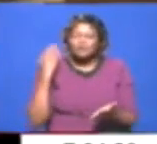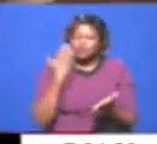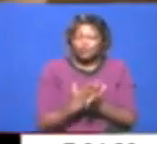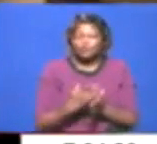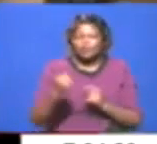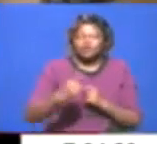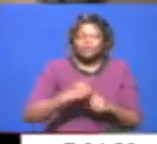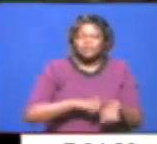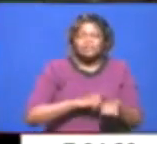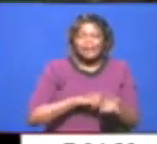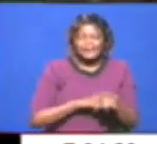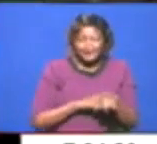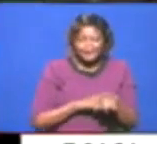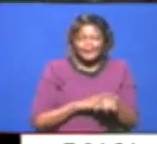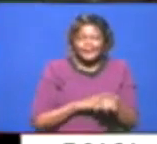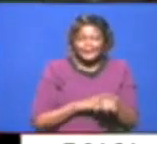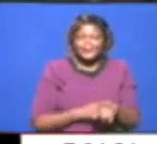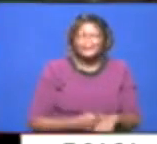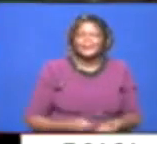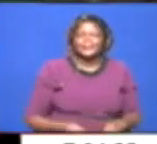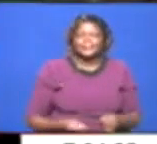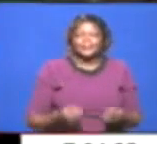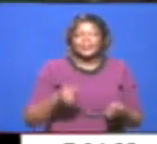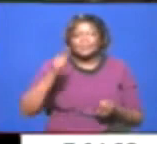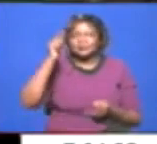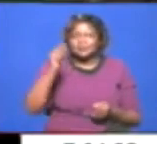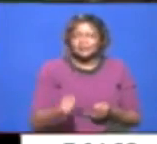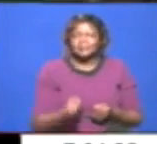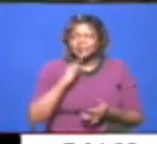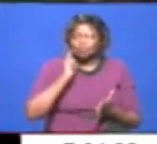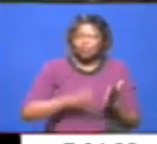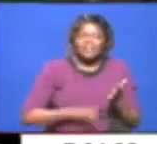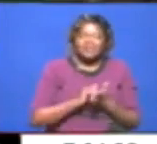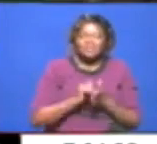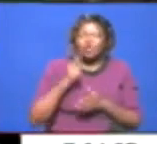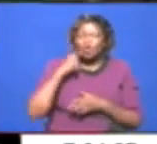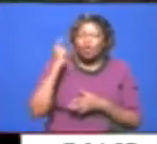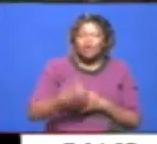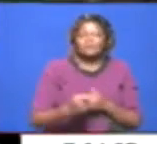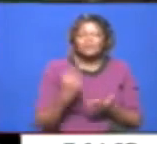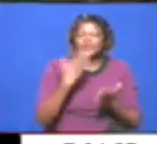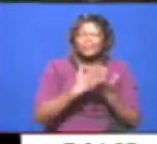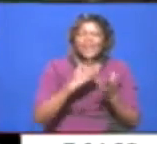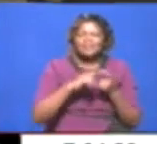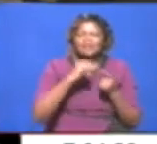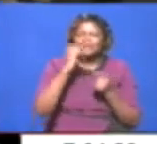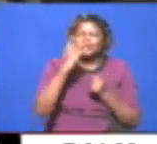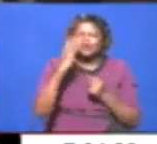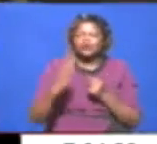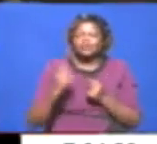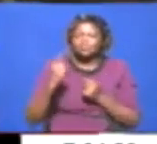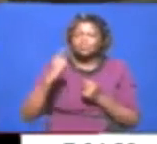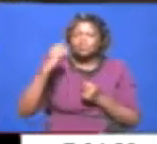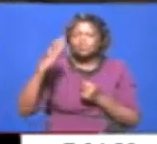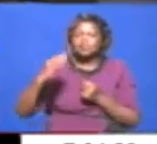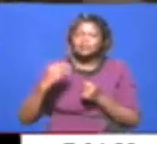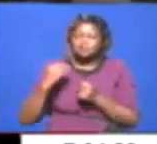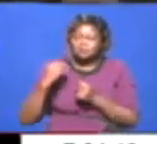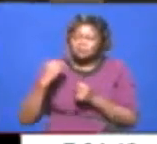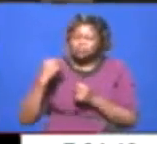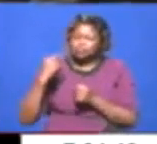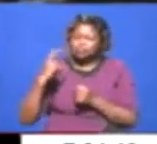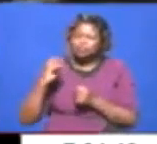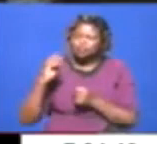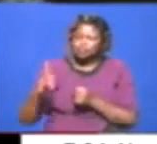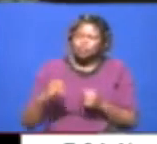Mahakama Kuu. Jaji Antony Mrima alisema agizo hilo litasimamishwa hadi tarehe 4 Januari mwaka ujao ambapo kesi